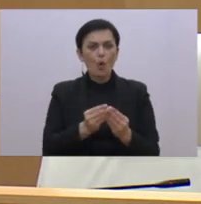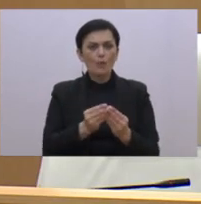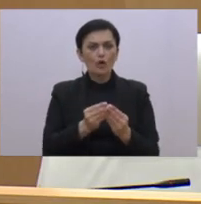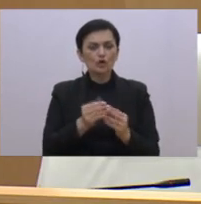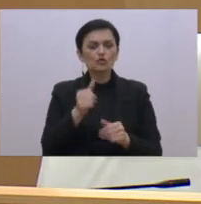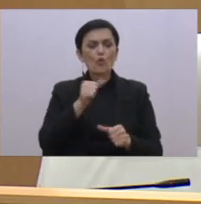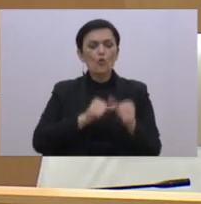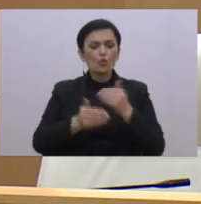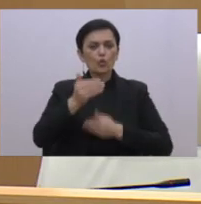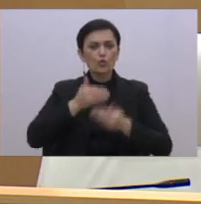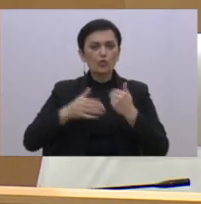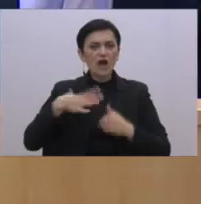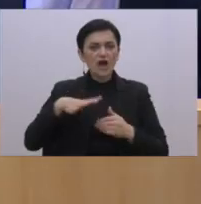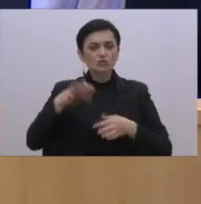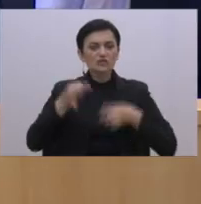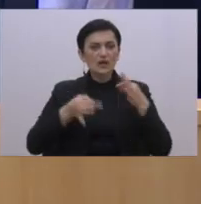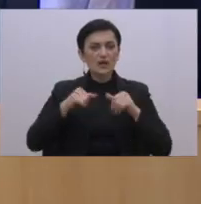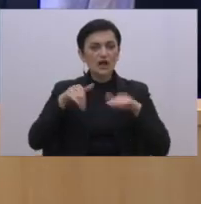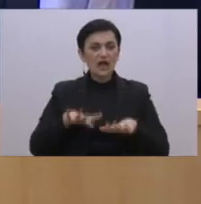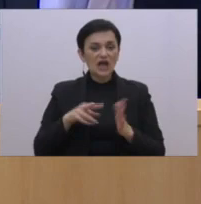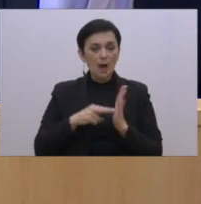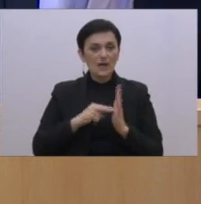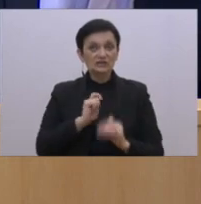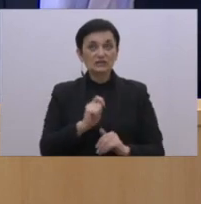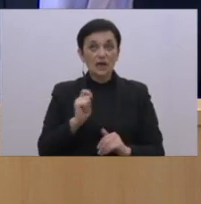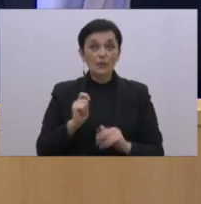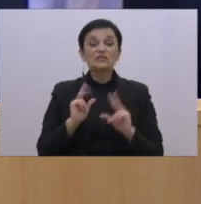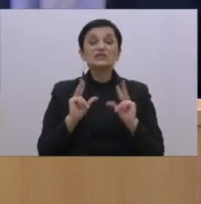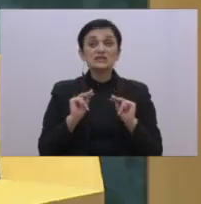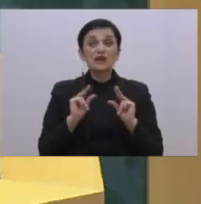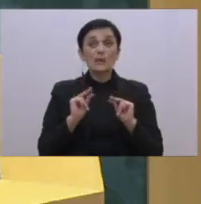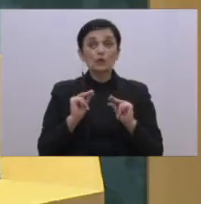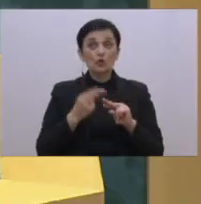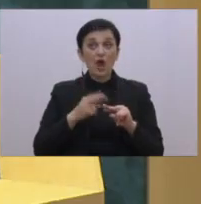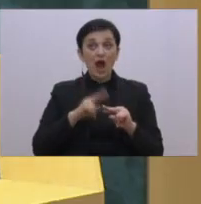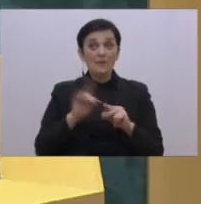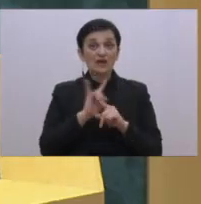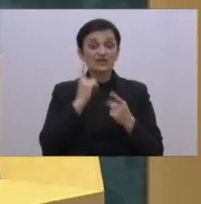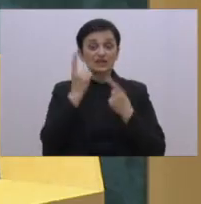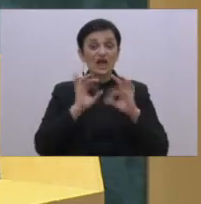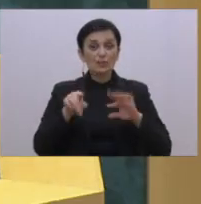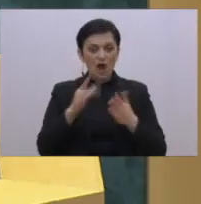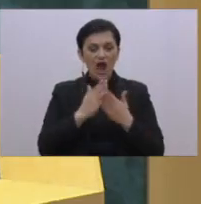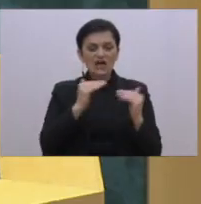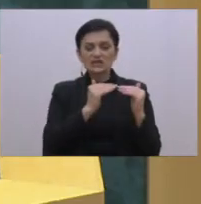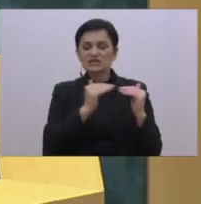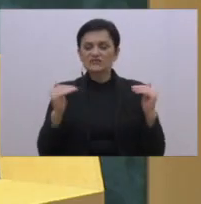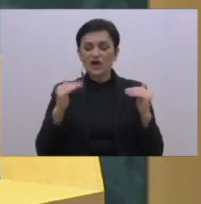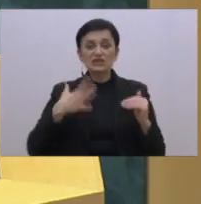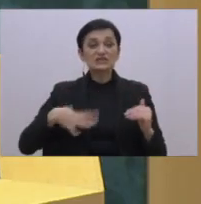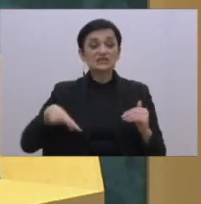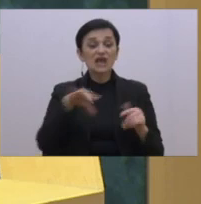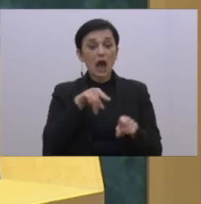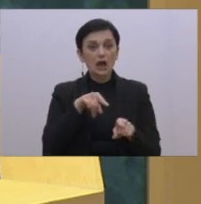უკუსვად აფასებენ ქართული სასამართლოს გადაწყვეტილებებს. საბედნიეროდ ამგარ დეზინფორმაციას აქვს ზღვარი, რომელიც საქართველოს